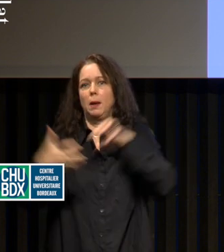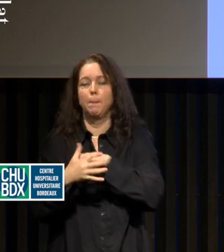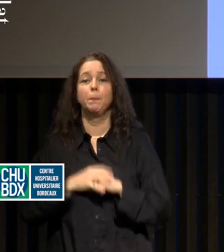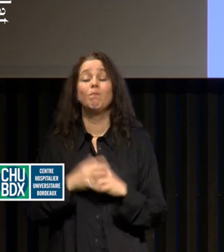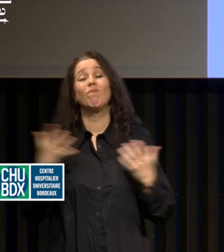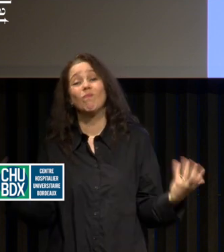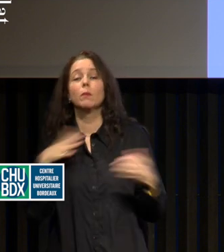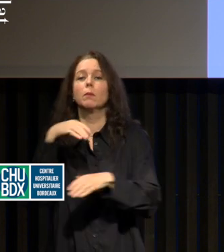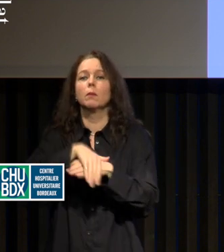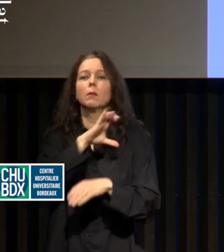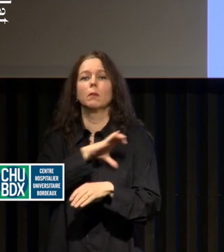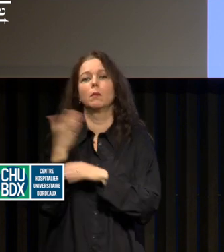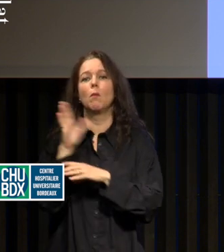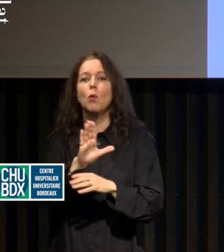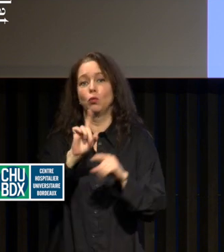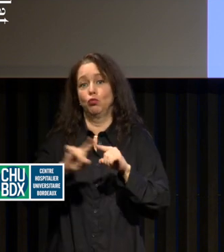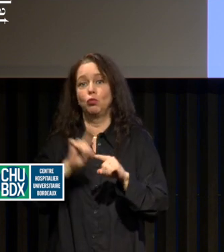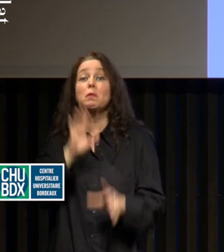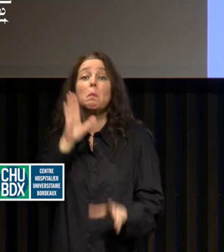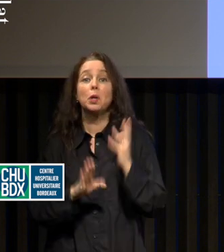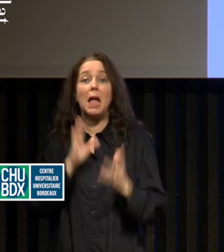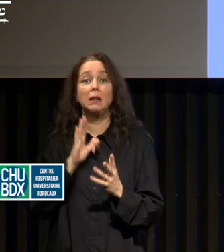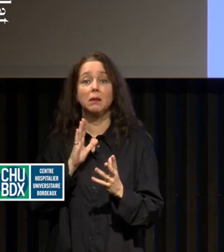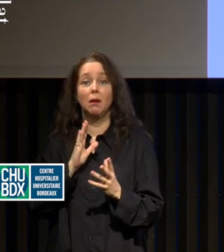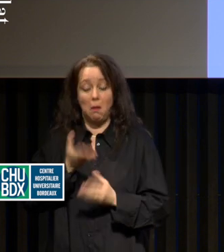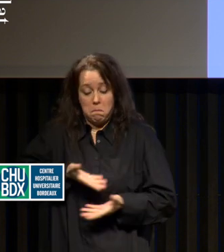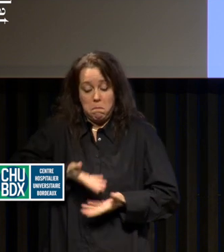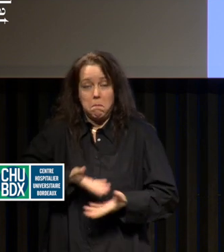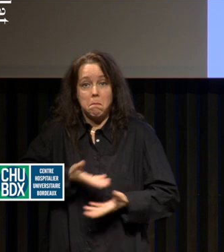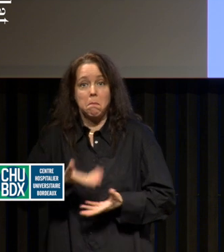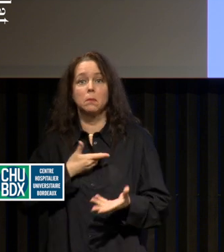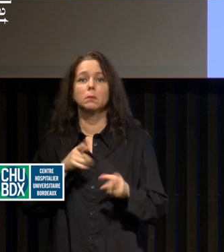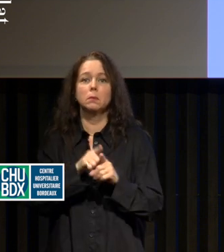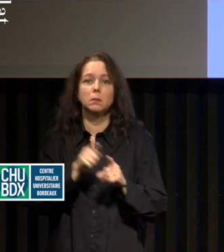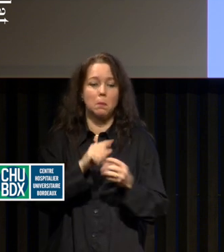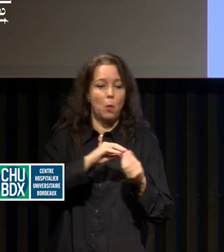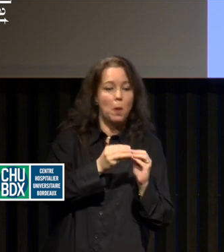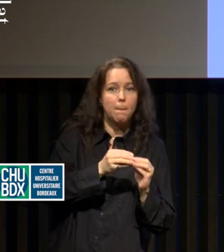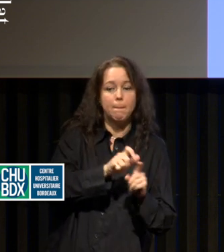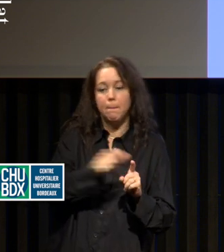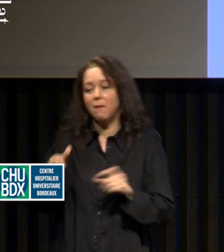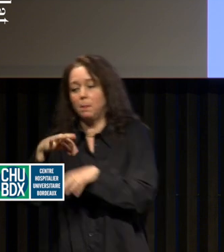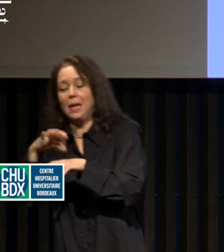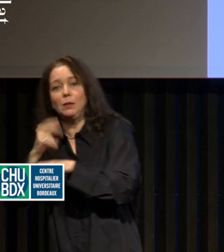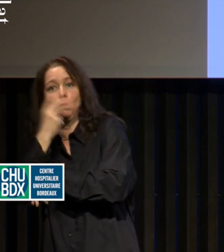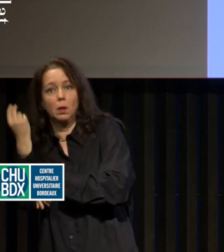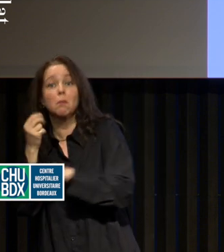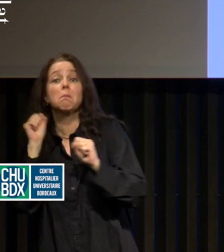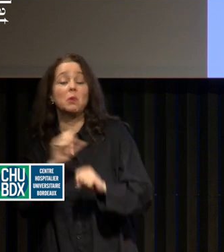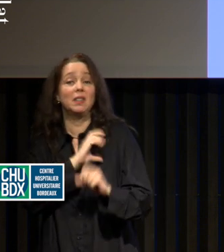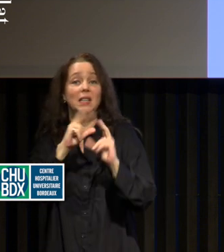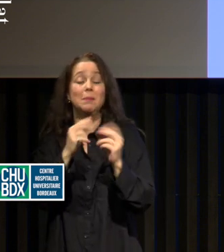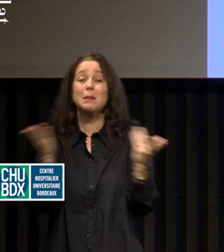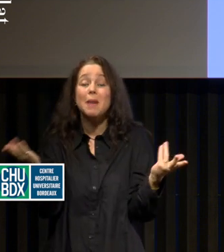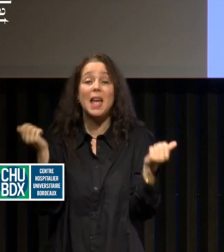choses, et notamment peut-être des interactions qu'il peut y avoir entre des anomalies du microbiote et des maladies humaines. Mais vous imaginez bien qu'avec